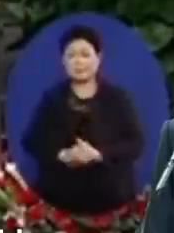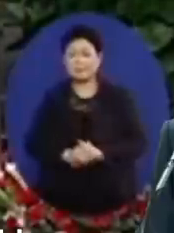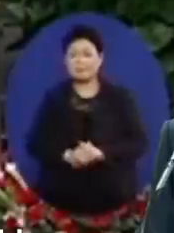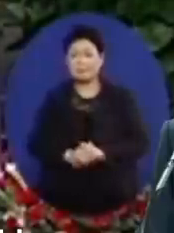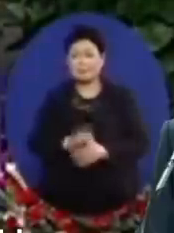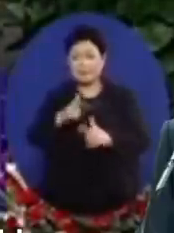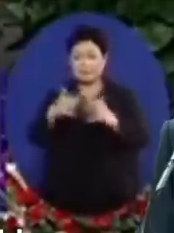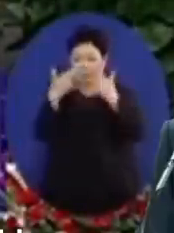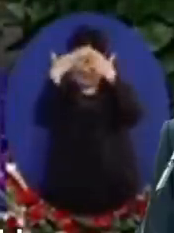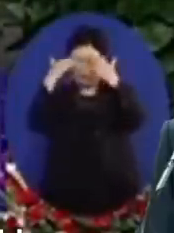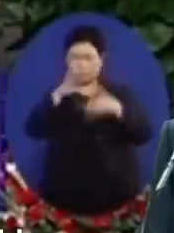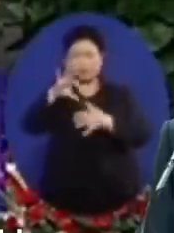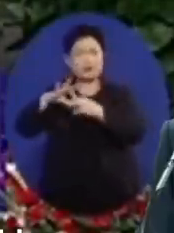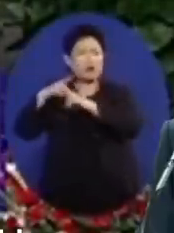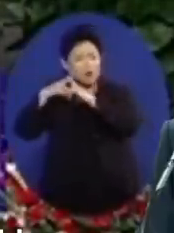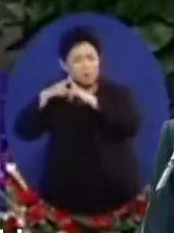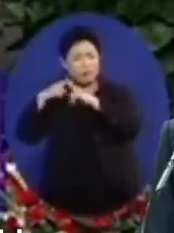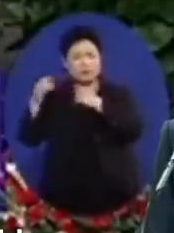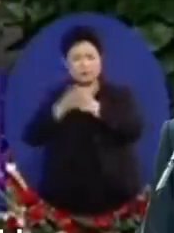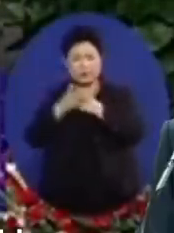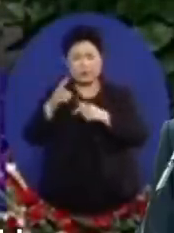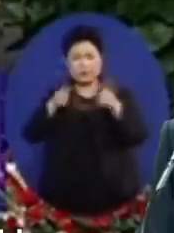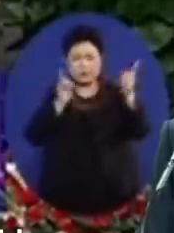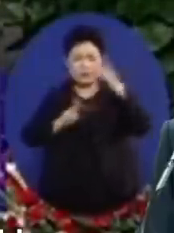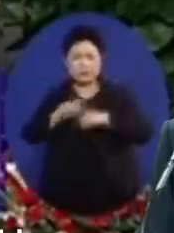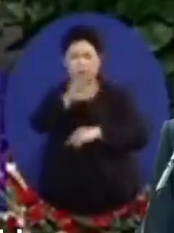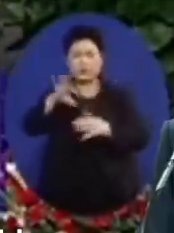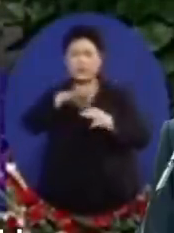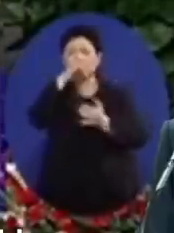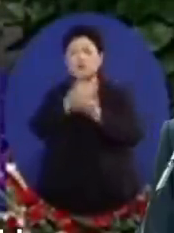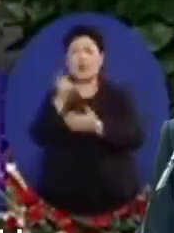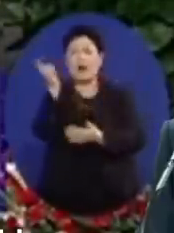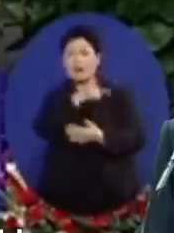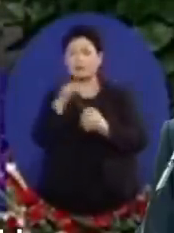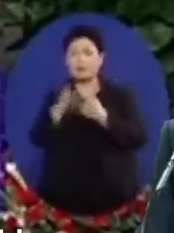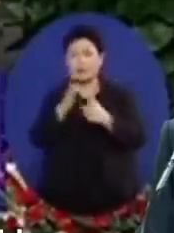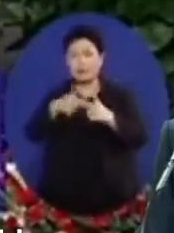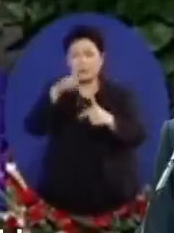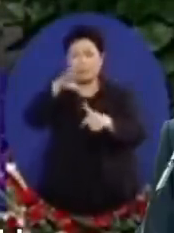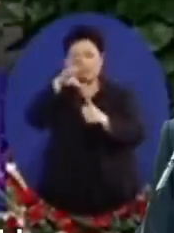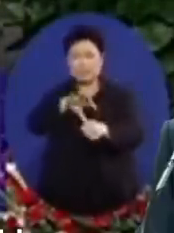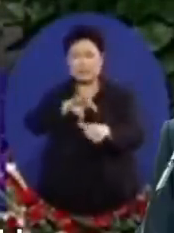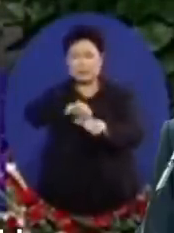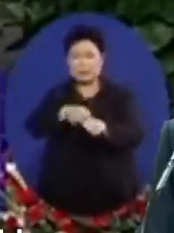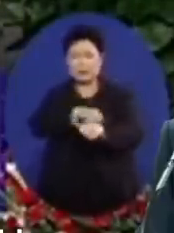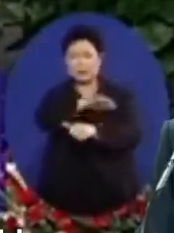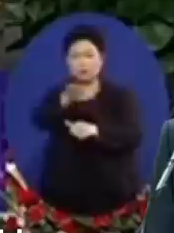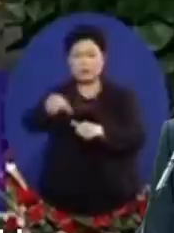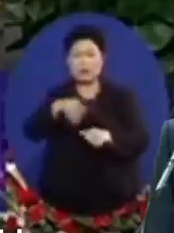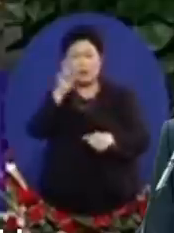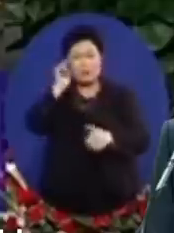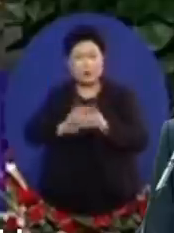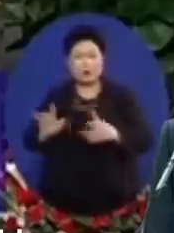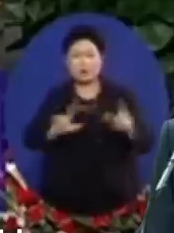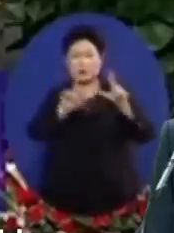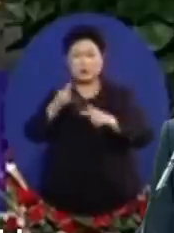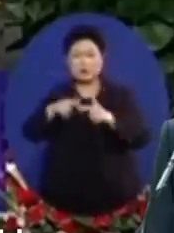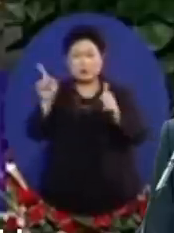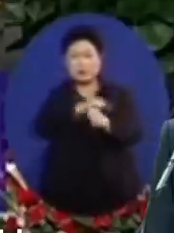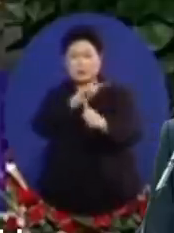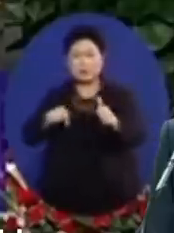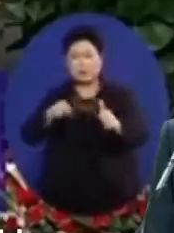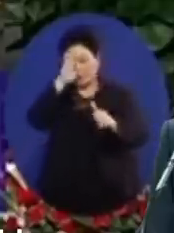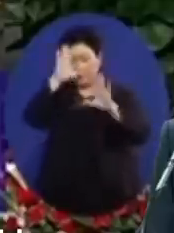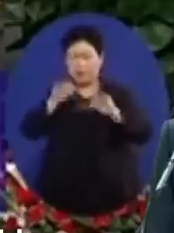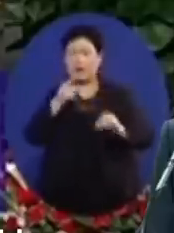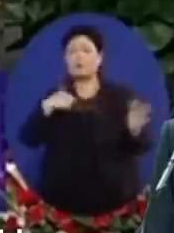그가 찔리면 우리 허물을 때문이요 그가 상하면 우리의 죄악 때문이라 그가 징계를 받으면 우리가 평화를 누리고 그가 채찍에 맞으면 우리가 나음을